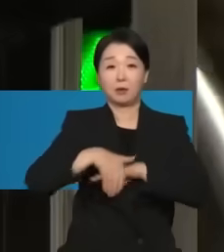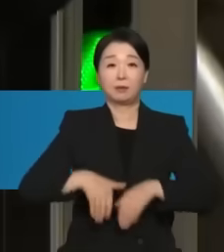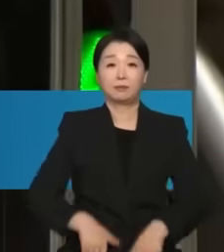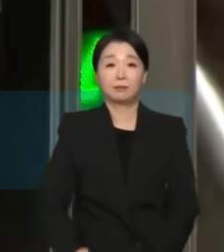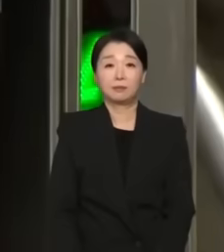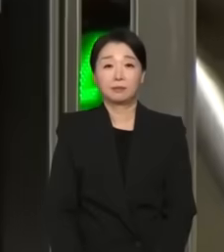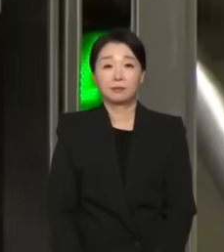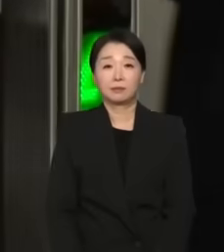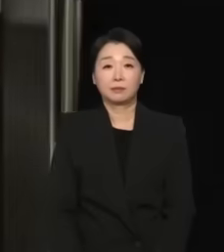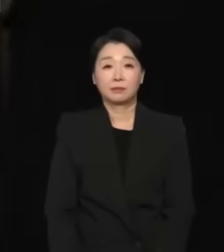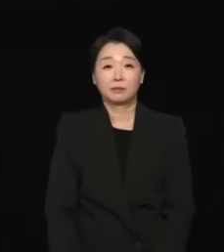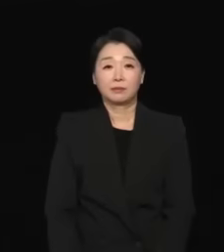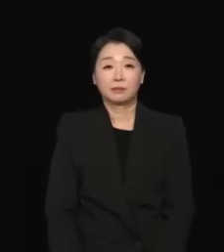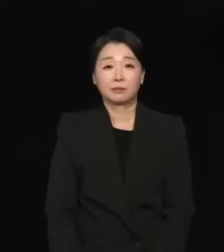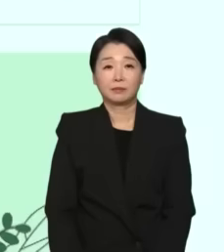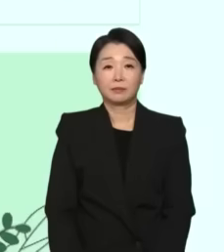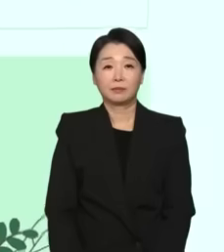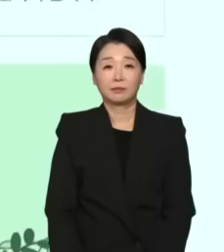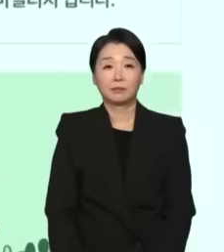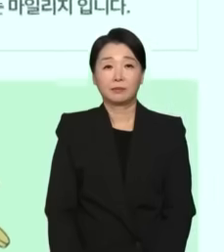계획이라고 덧붙였습니다.